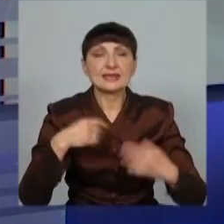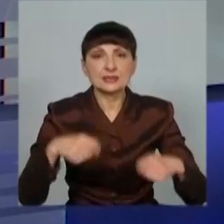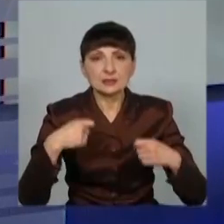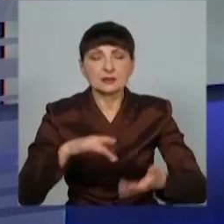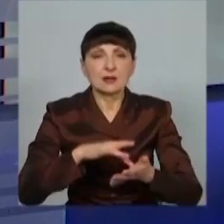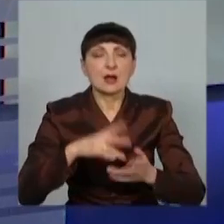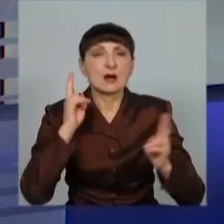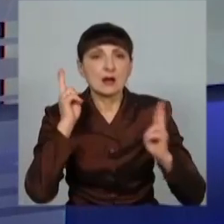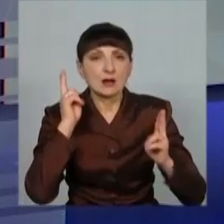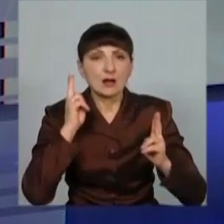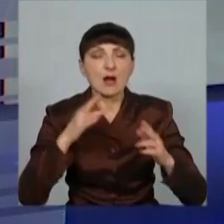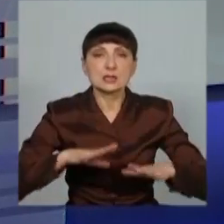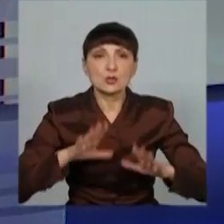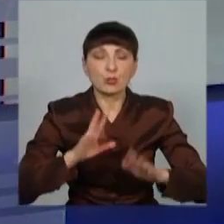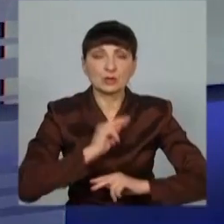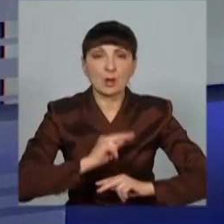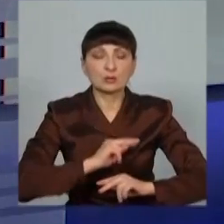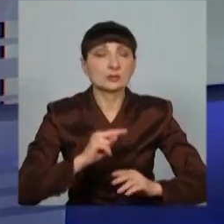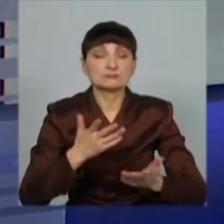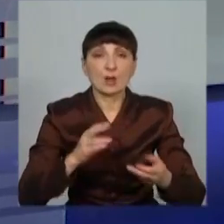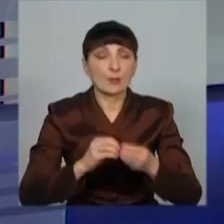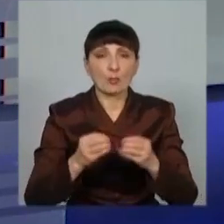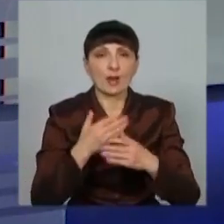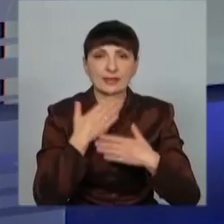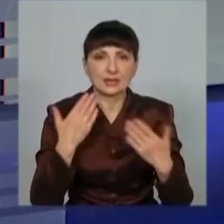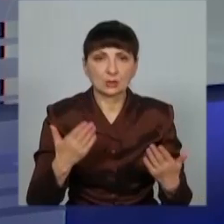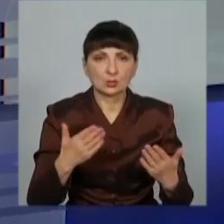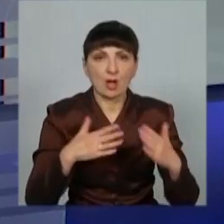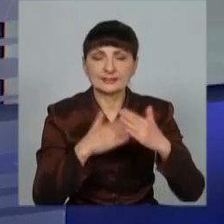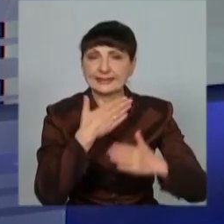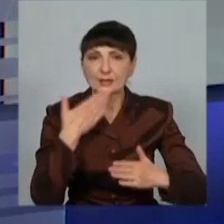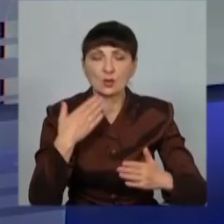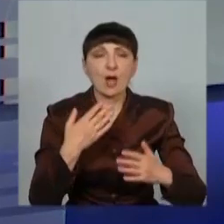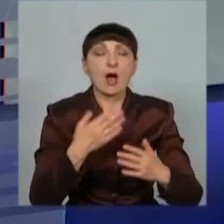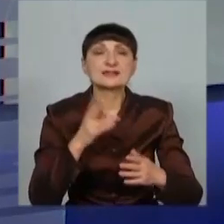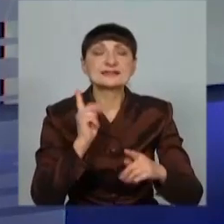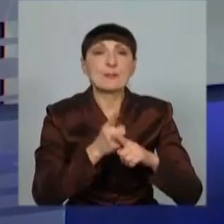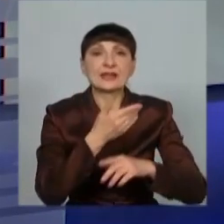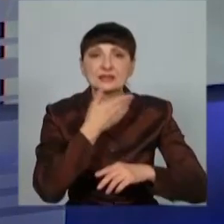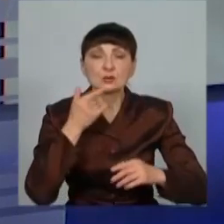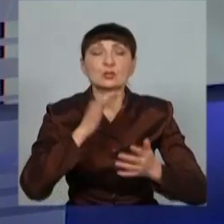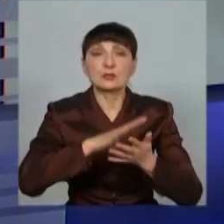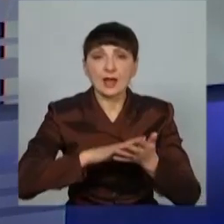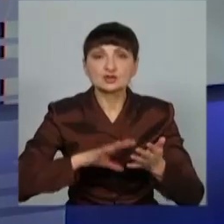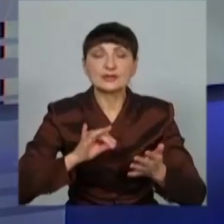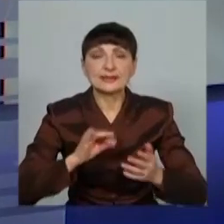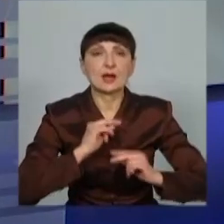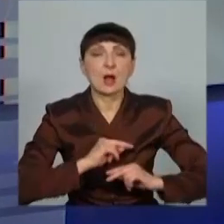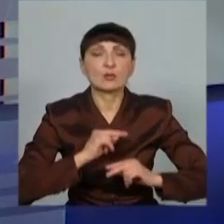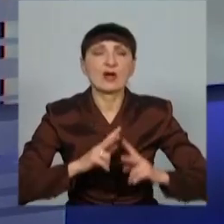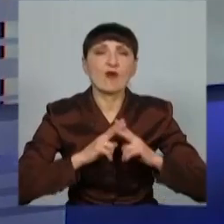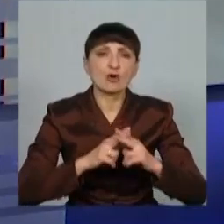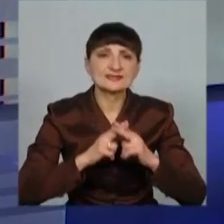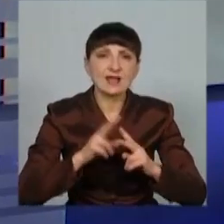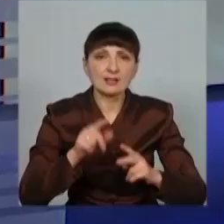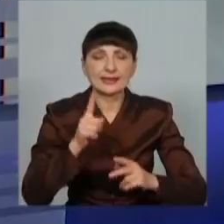и парикмахерские будут работать без каких-либо ограничений. Отсутствие запретов продолжит распространяться и на работу вокзалов, а